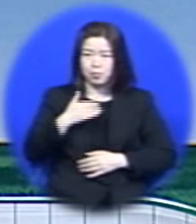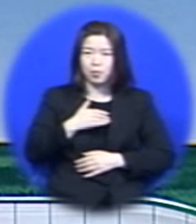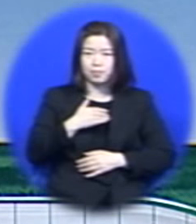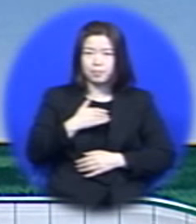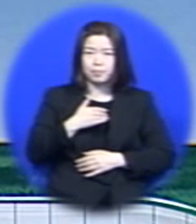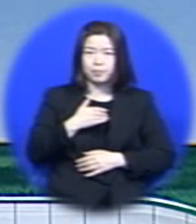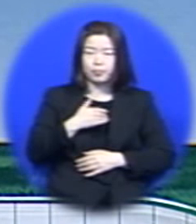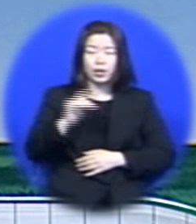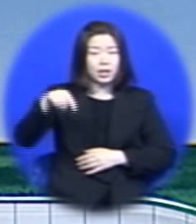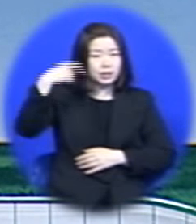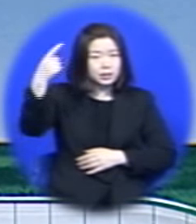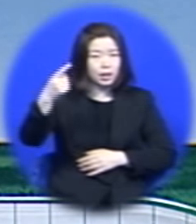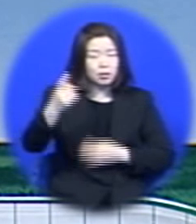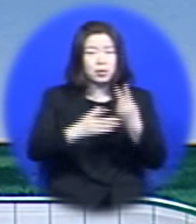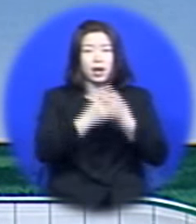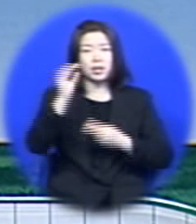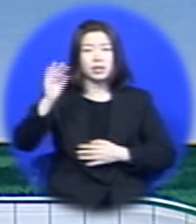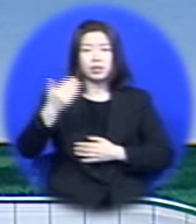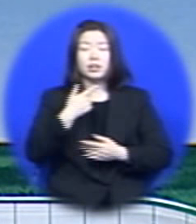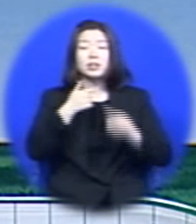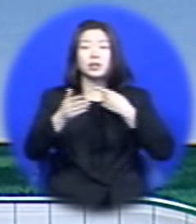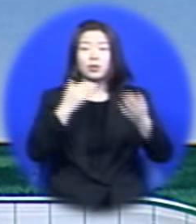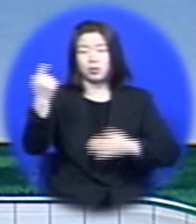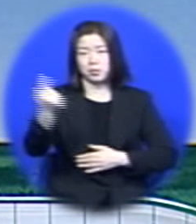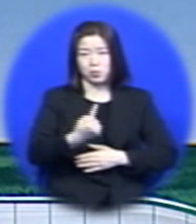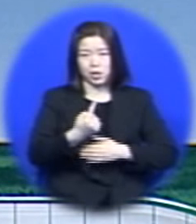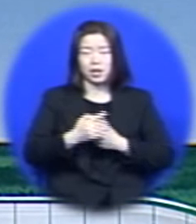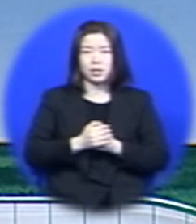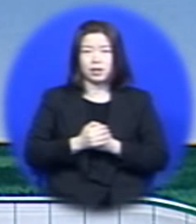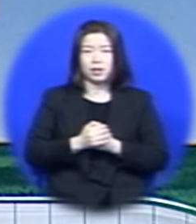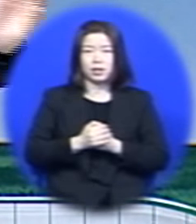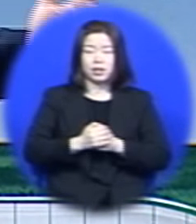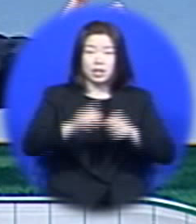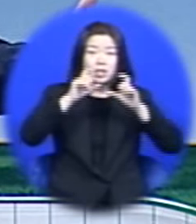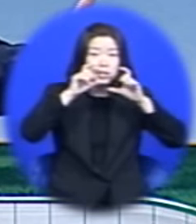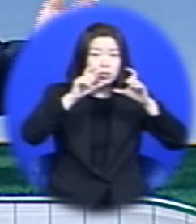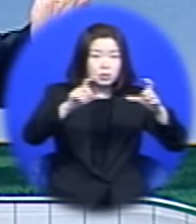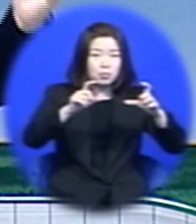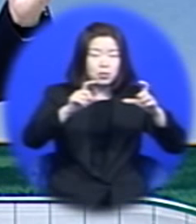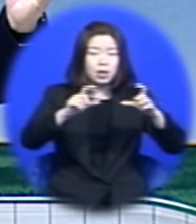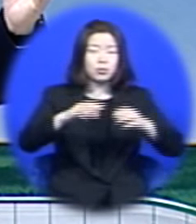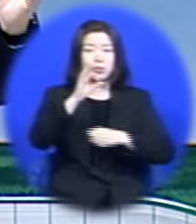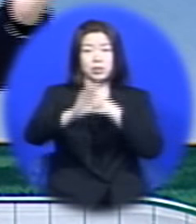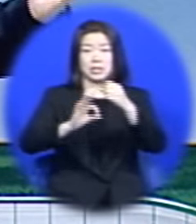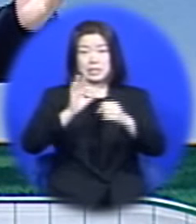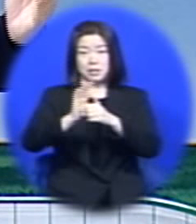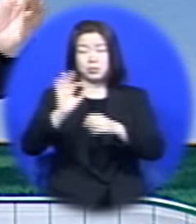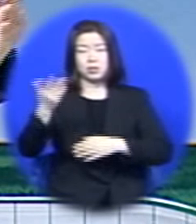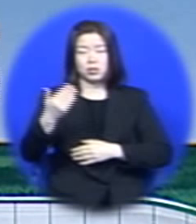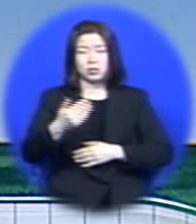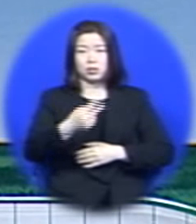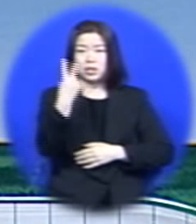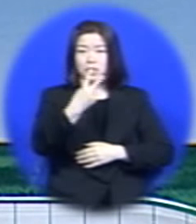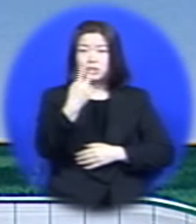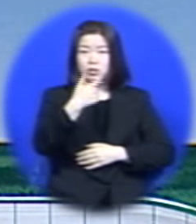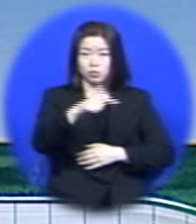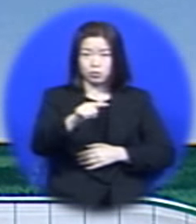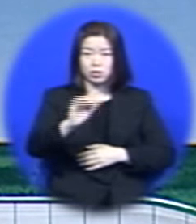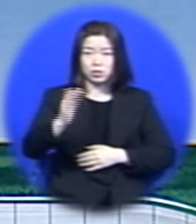그 다음에 하나 되는 경험이 오는 거예요. 선포한 지 10년입니다. 2006년이니까